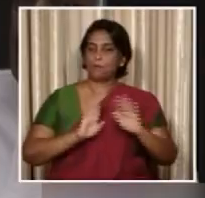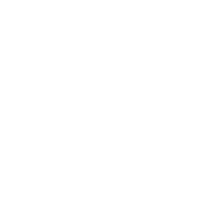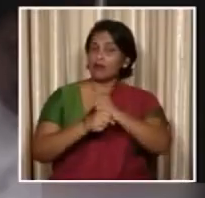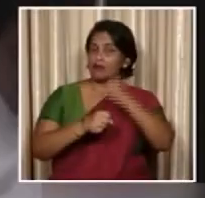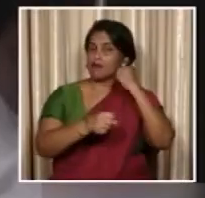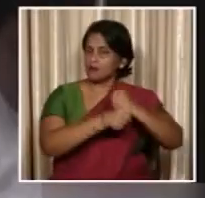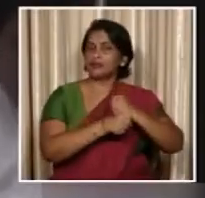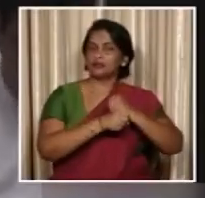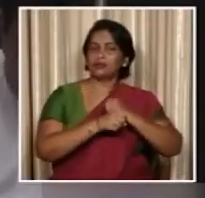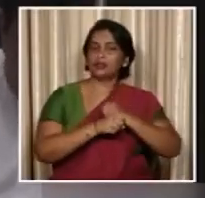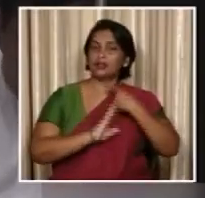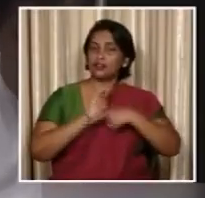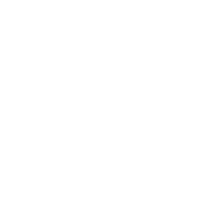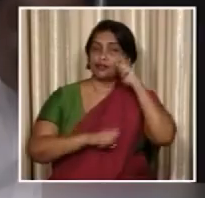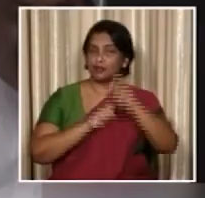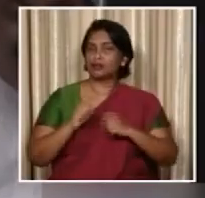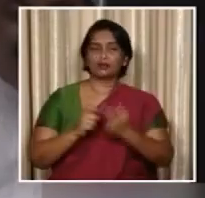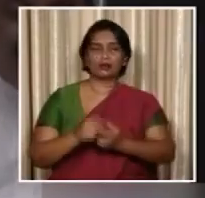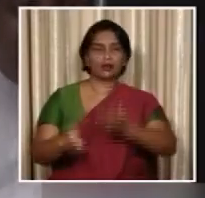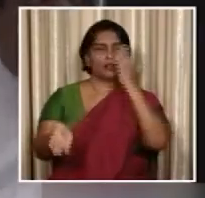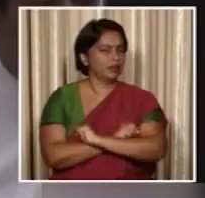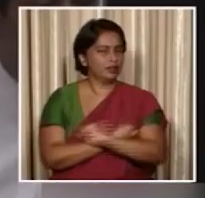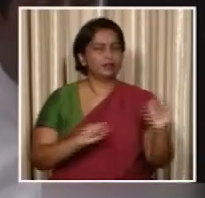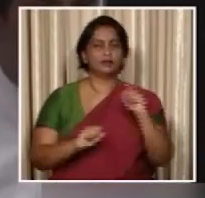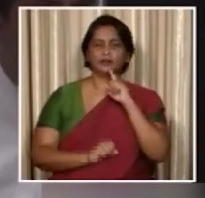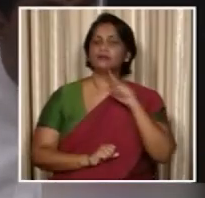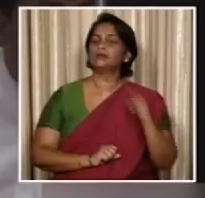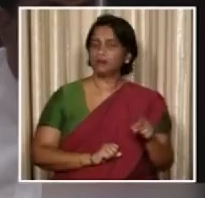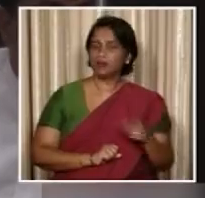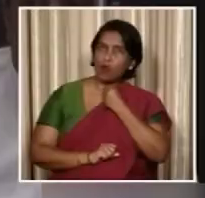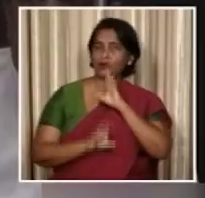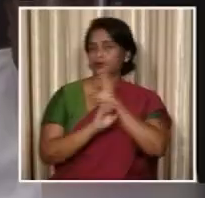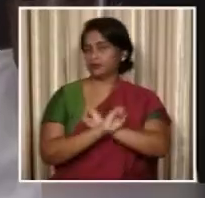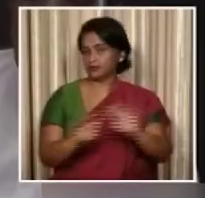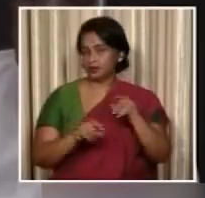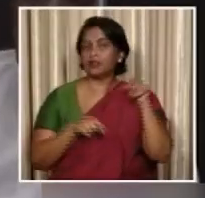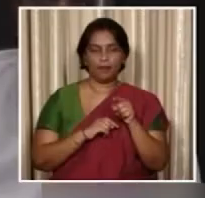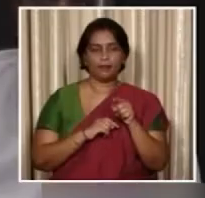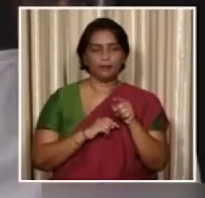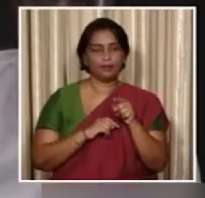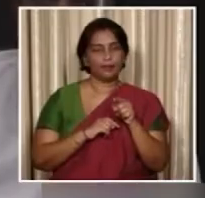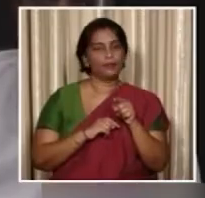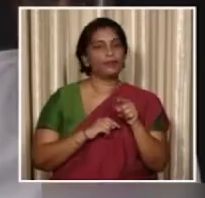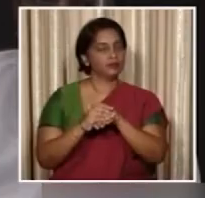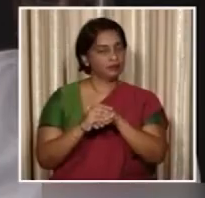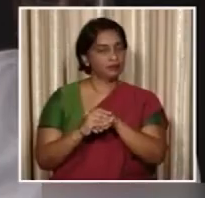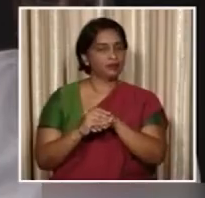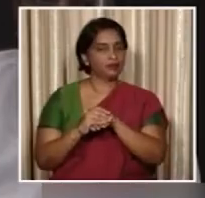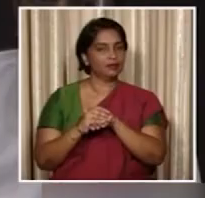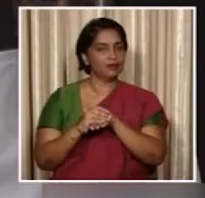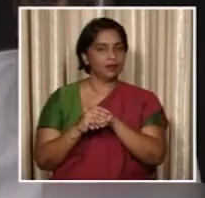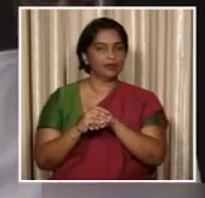නායකයන්ව මේ රටේ ජනතාවට කිසිම දෙයක් කරේ නැහැ කියලා බොරුවක් වපුරලා අදේ බොරුව සම්මත කරලා